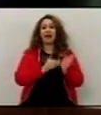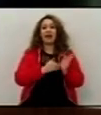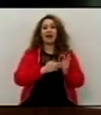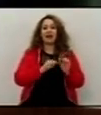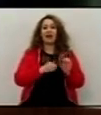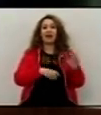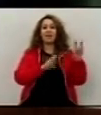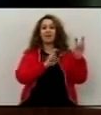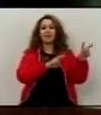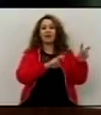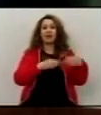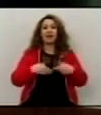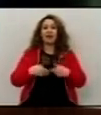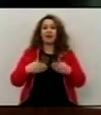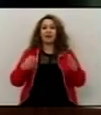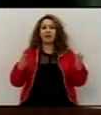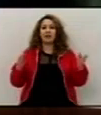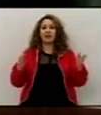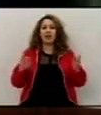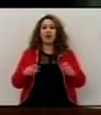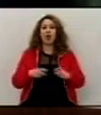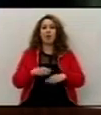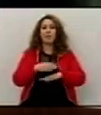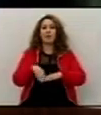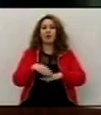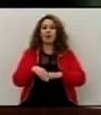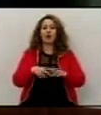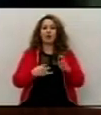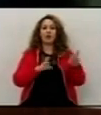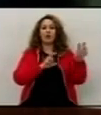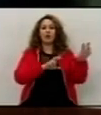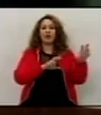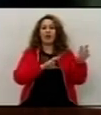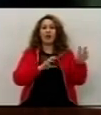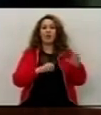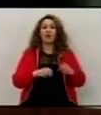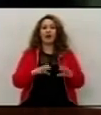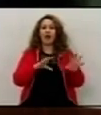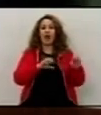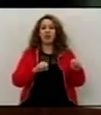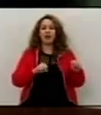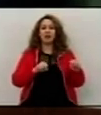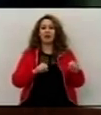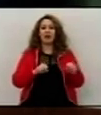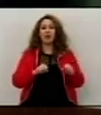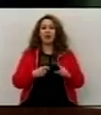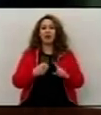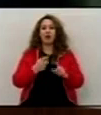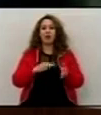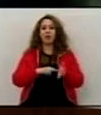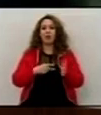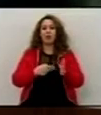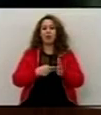توسيع صلاحيات البنوك المحلية من أجل التكفل بالراغبين في هذا الاستثمار. وأهم